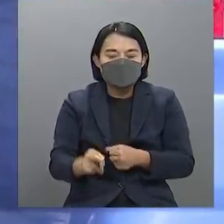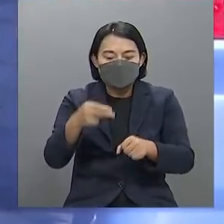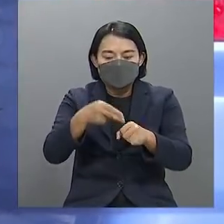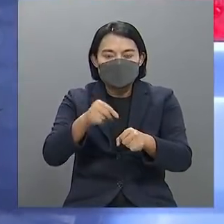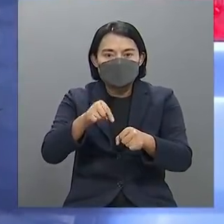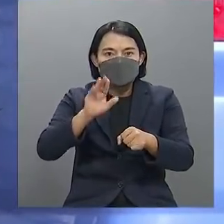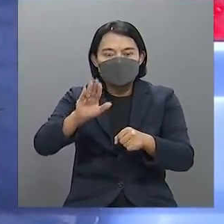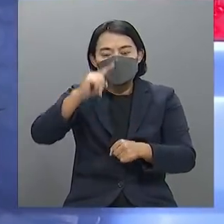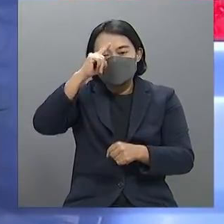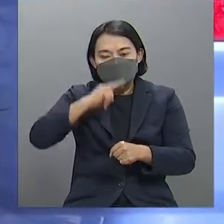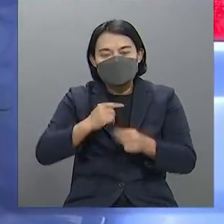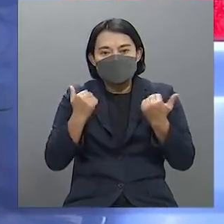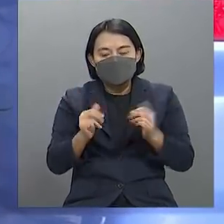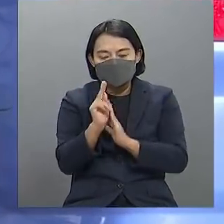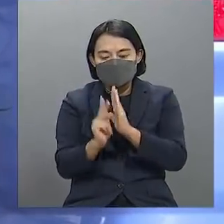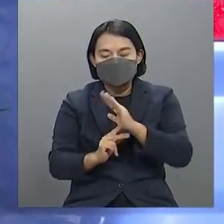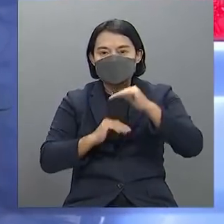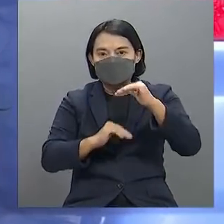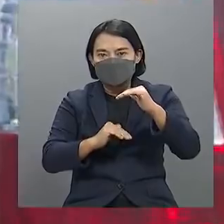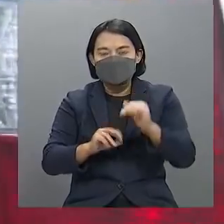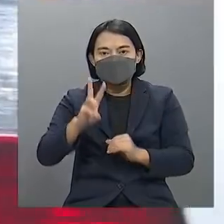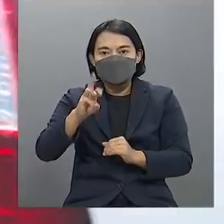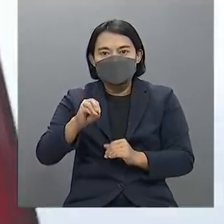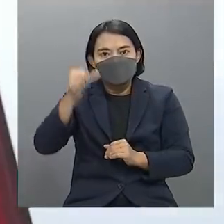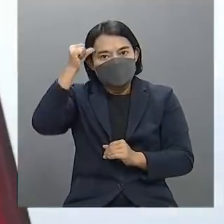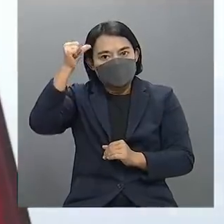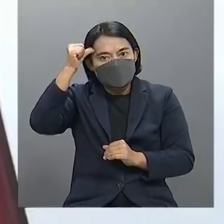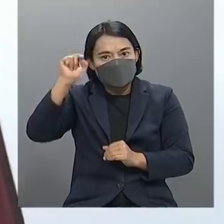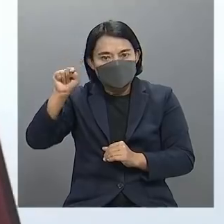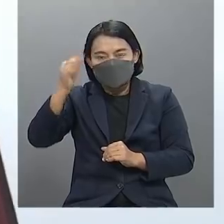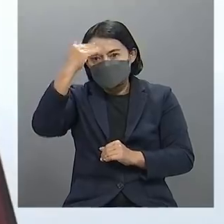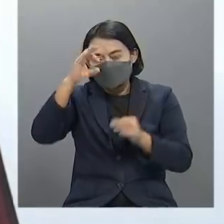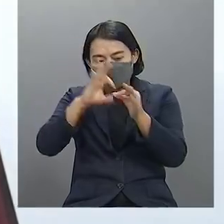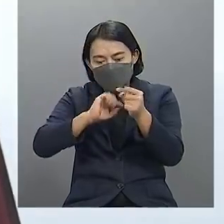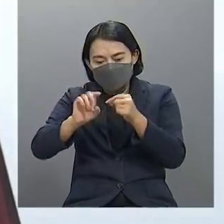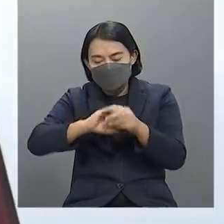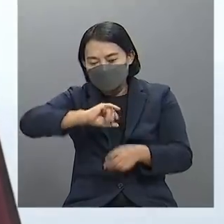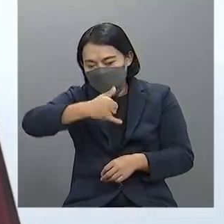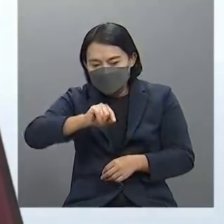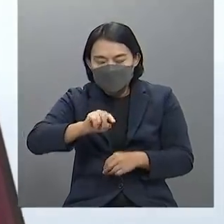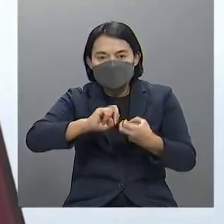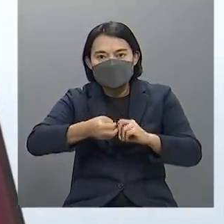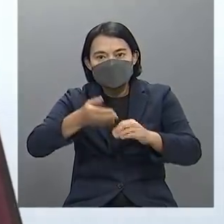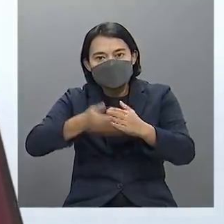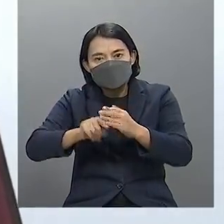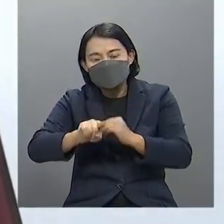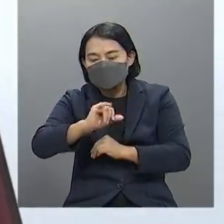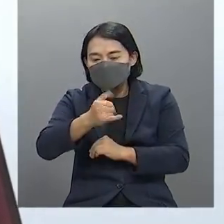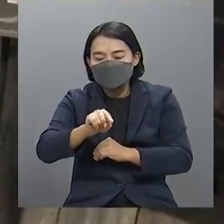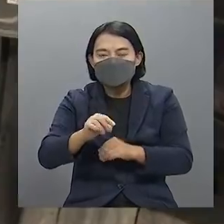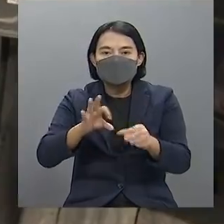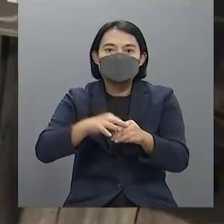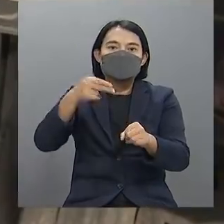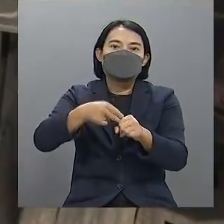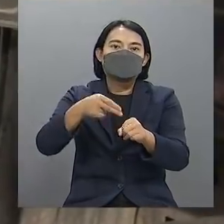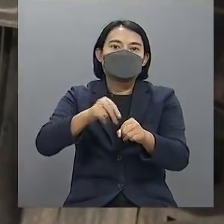ที่กฎหมายกำหนดเอาไว้ที่60วันเนื่องจากสถานการณ์ไม่แน่ไม่นอนว่าจะเกิดอะไรขึ้นบ้างราคาน้ำมันก็ผันผวนอย่